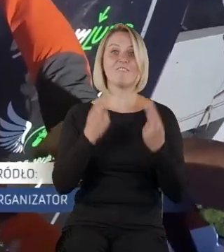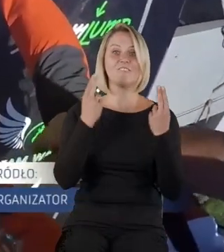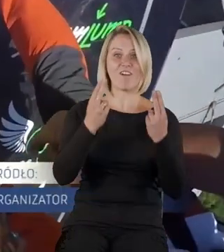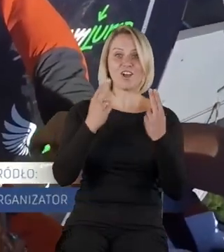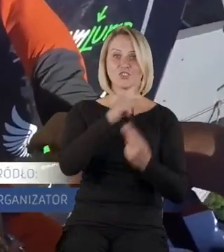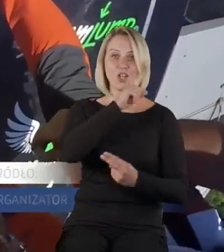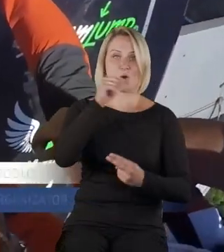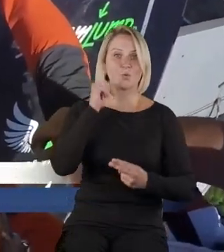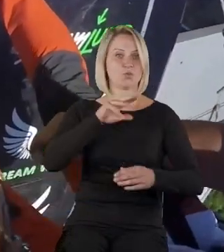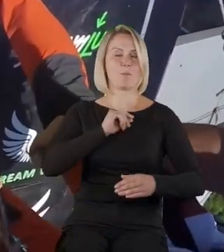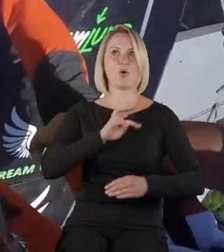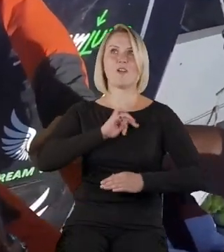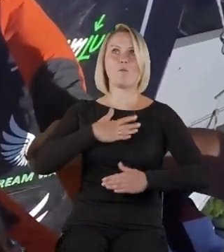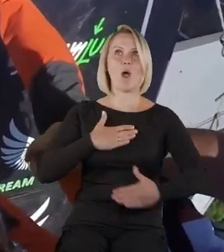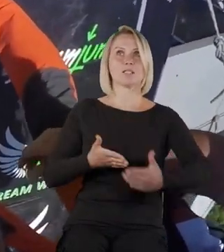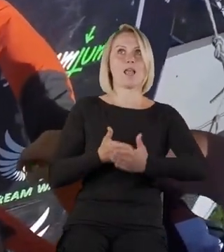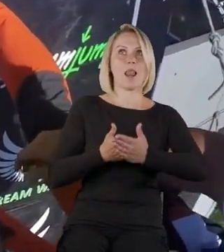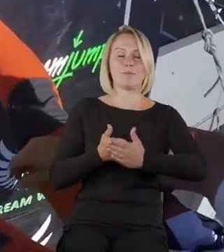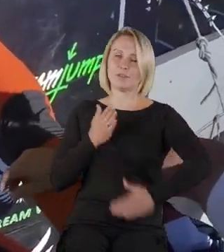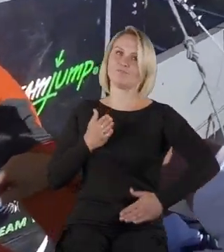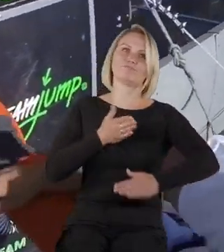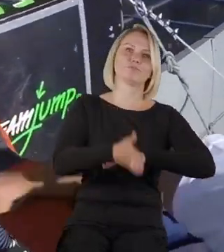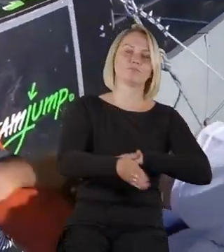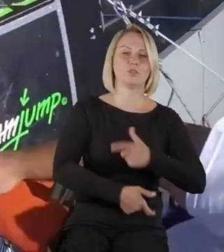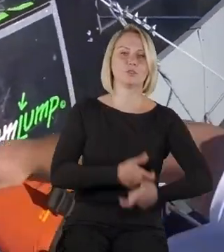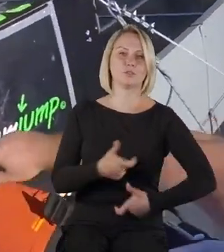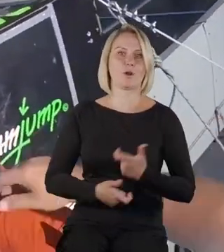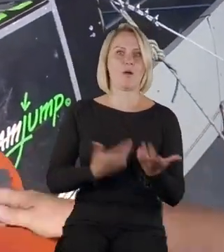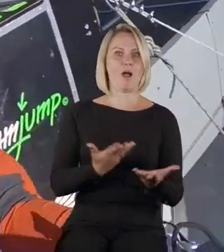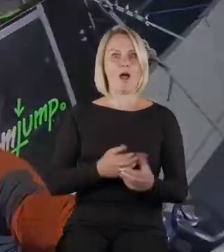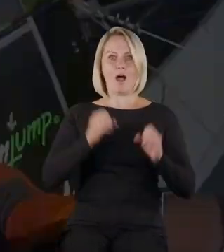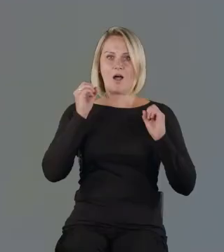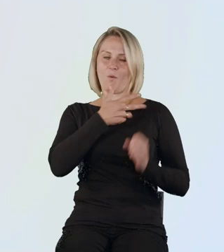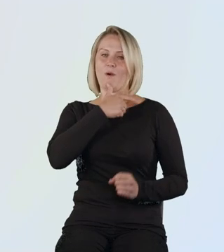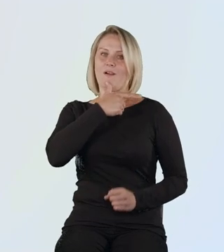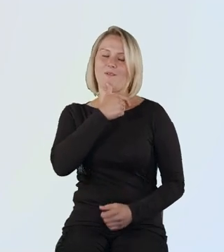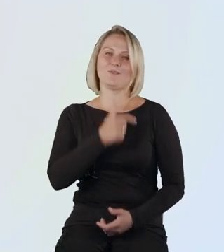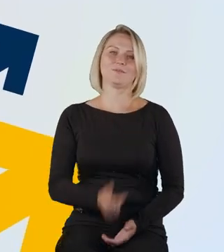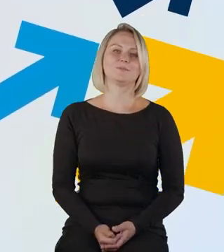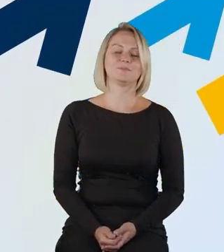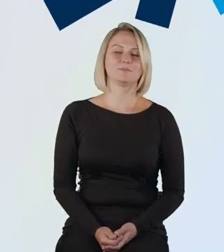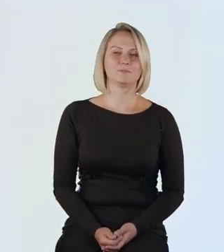ludzie mogą przekraczać swoje granice. Ale czad!